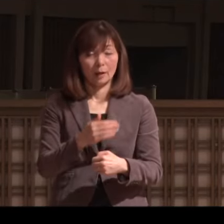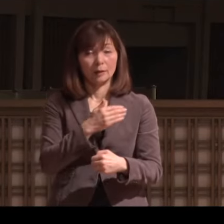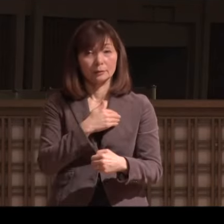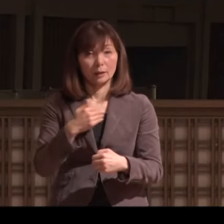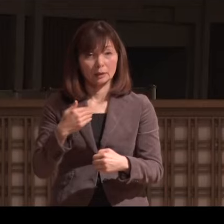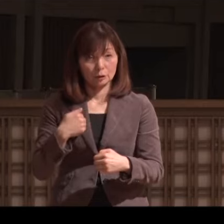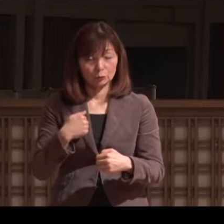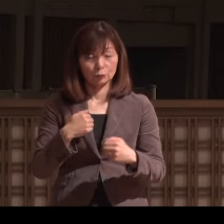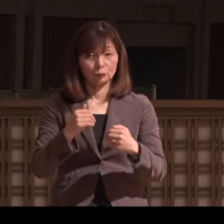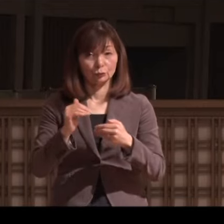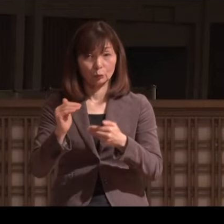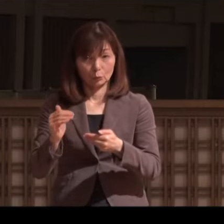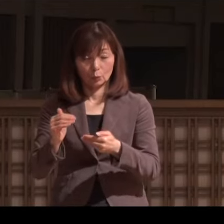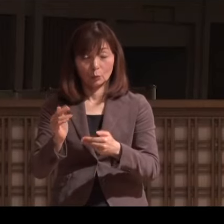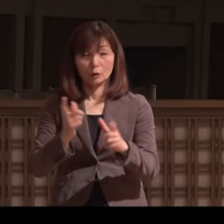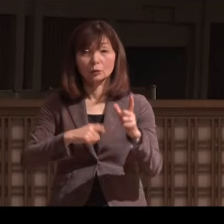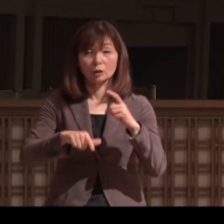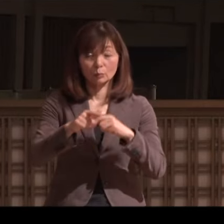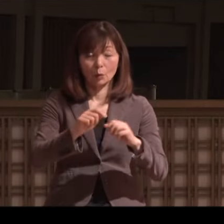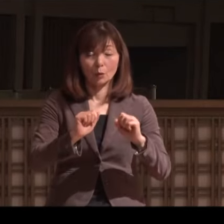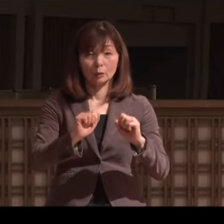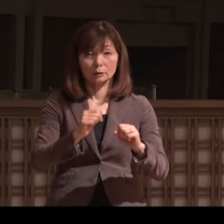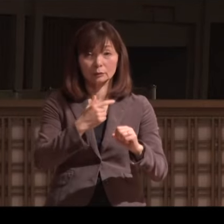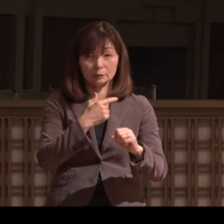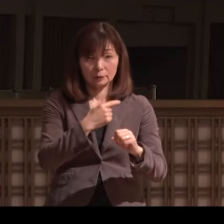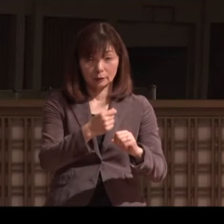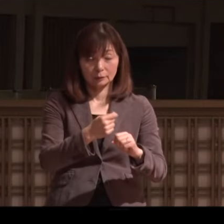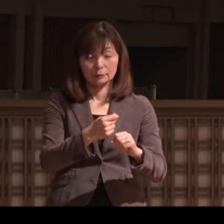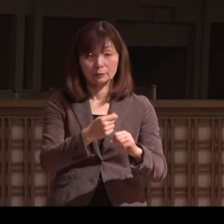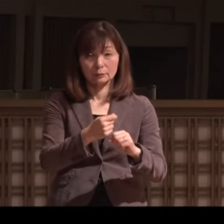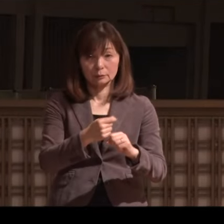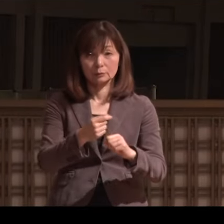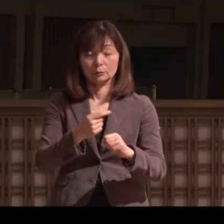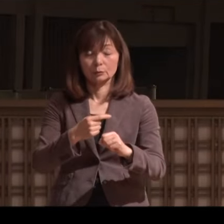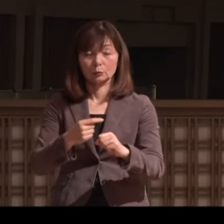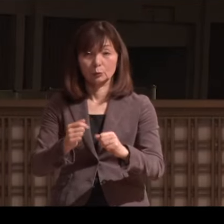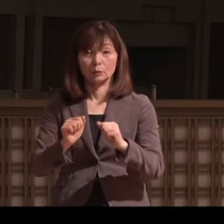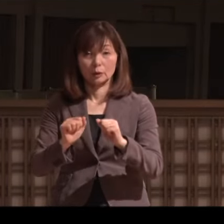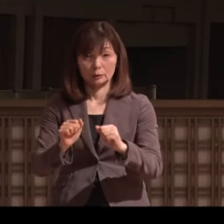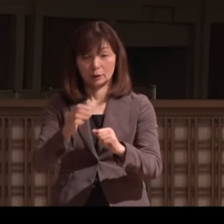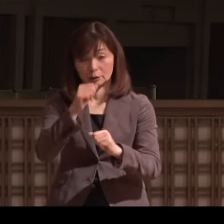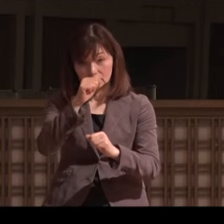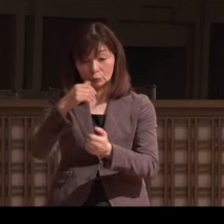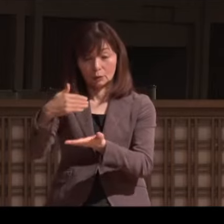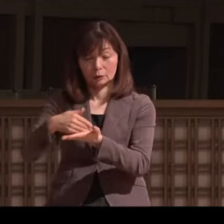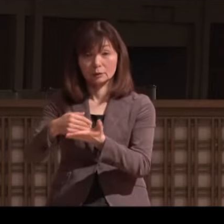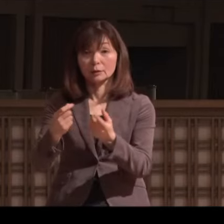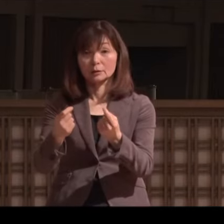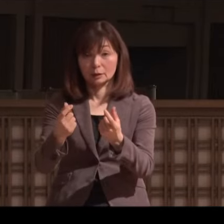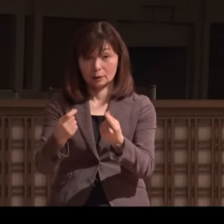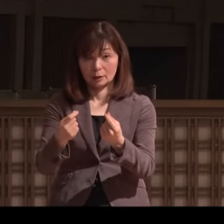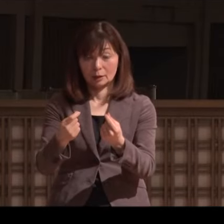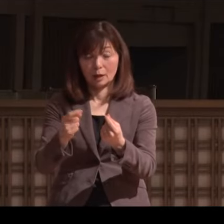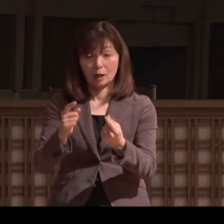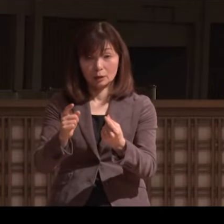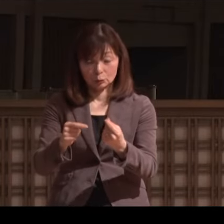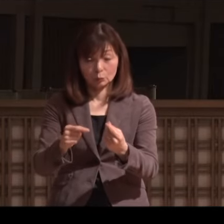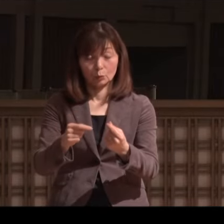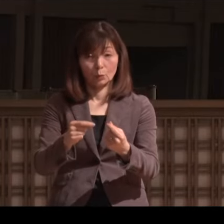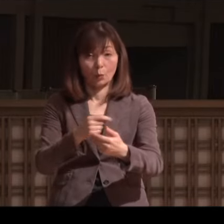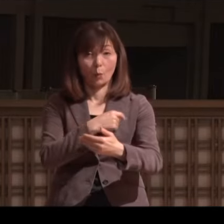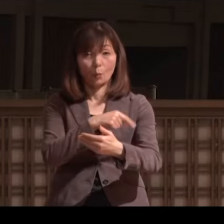ことよりもしたいことをを入れていきましょうみたいな話もありましたよねえそれをじゃあ皆様でえどうやって膨らましていくか